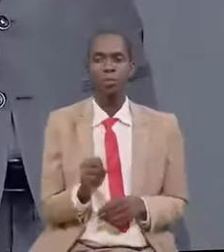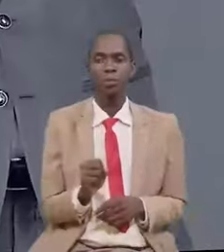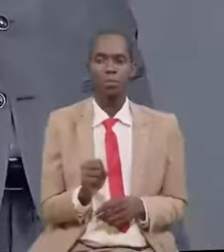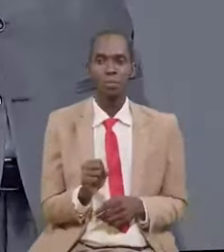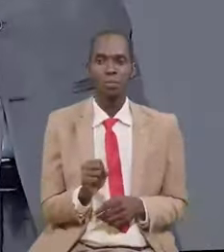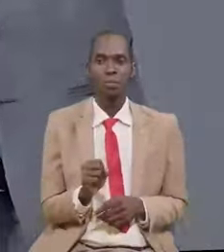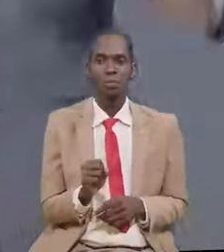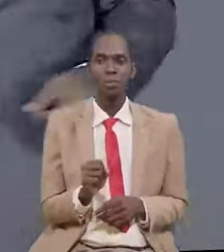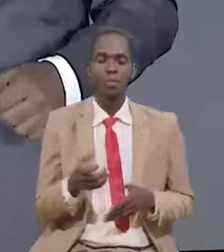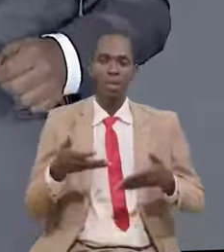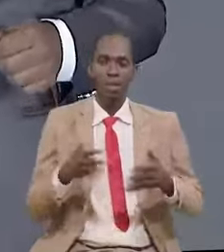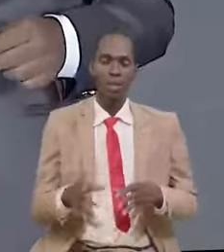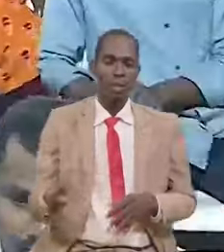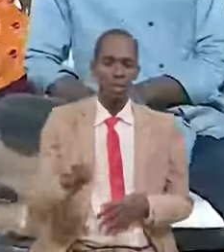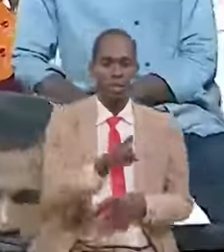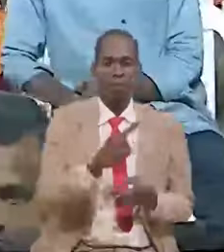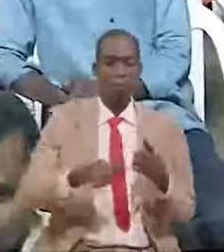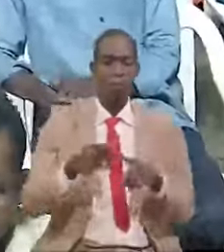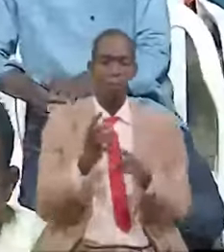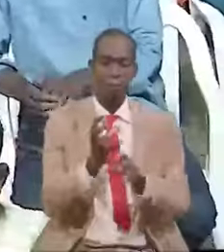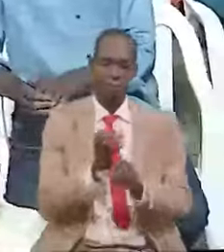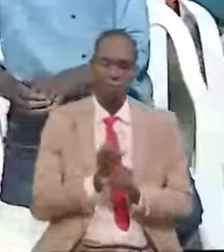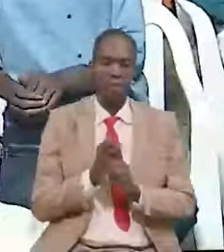qu'ils reçoivent la parole de Dieu,